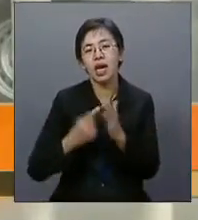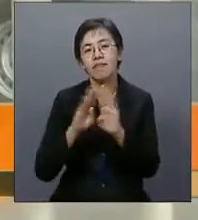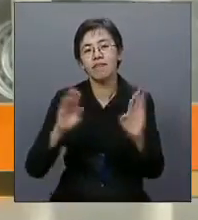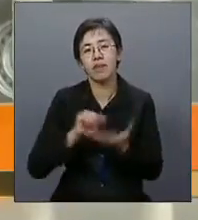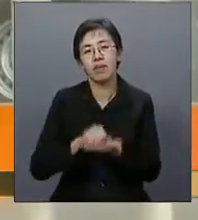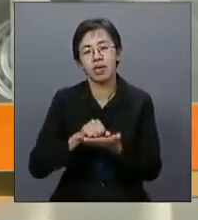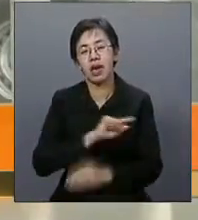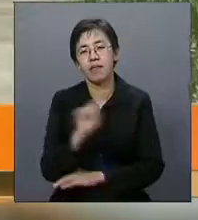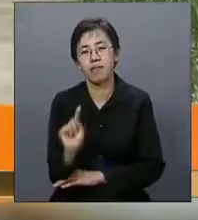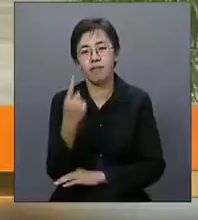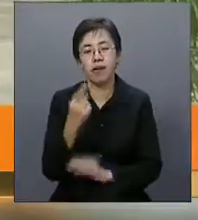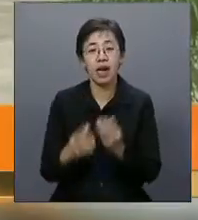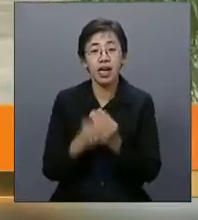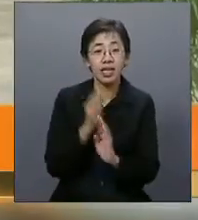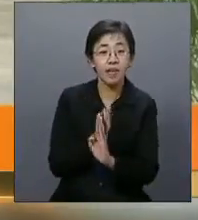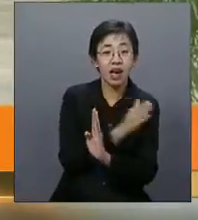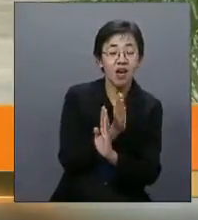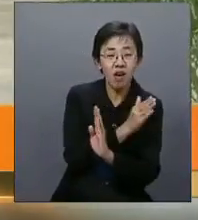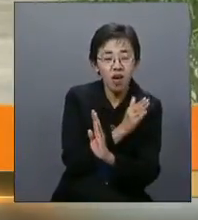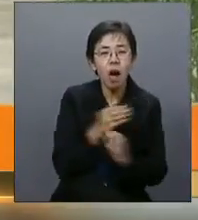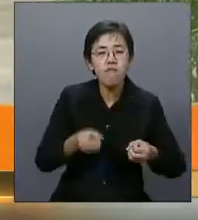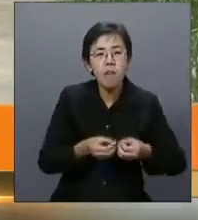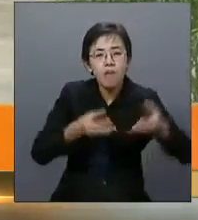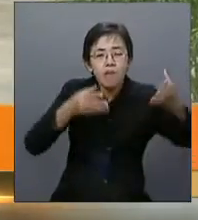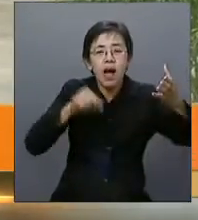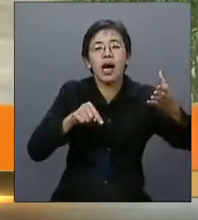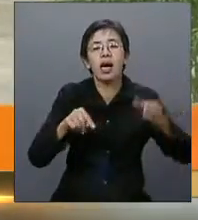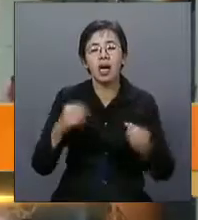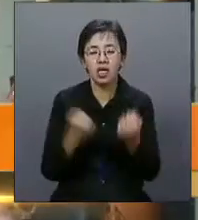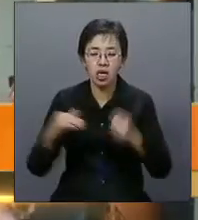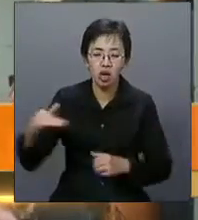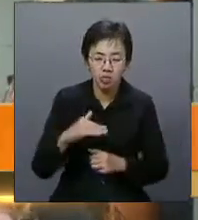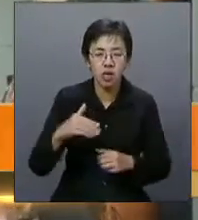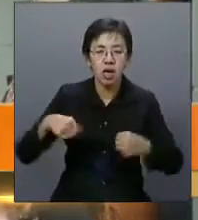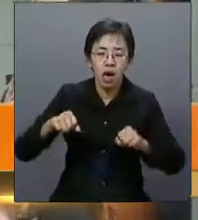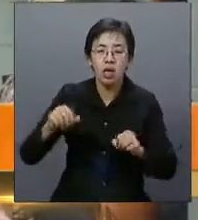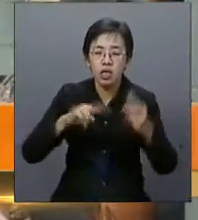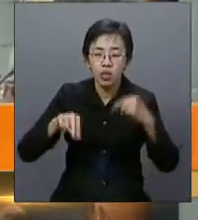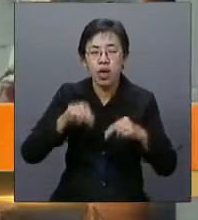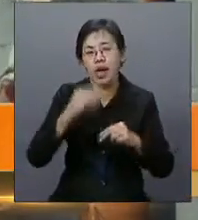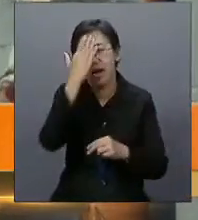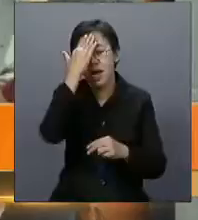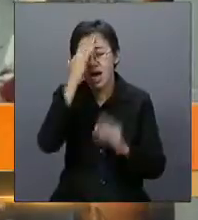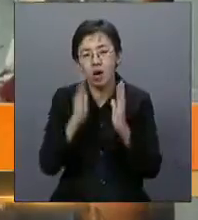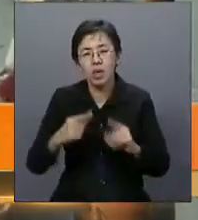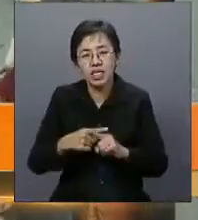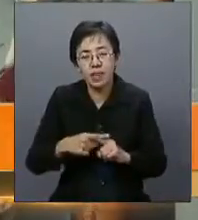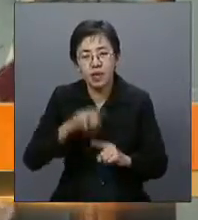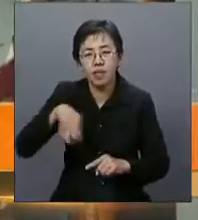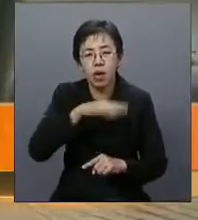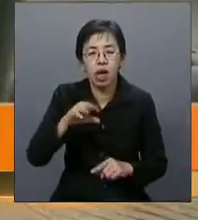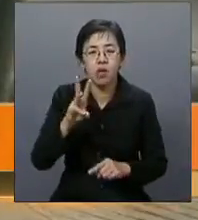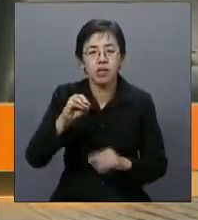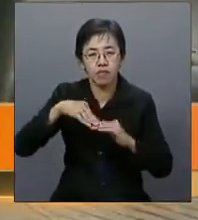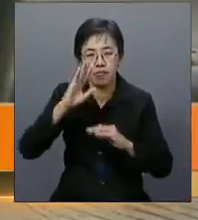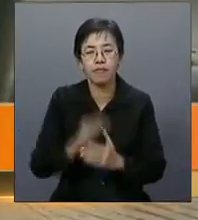หลังจากสัปดาห์ที่ผ่านมาเกิดเหตุลอบวางระเบิดบริเวณจุดตรวจยานพาหนะด้านหน้าของห้างทำให้มีผู้ได้รับบาดเจ็บมากกว่า60คน